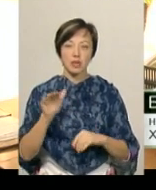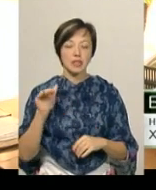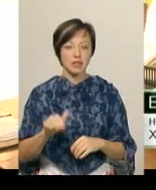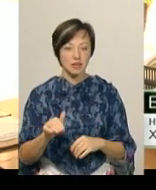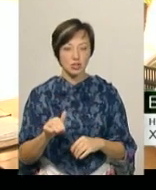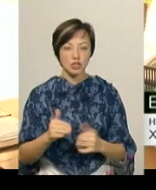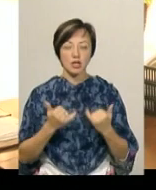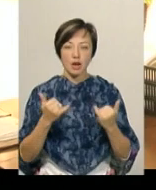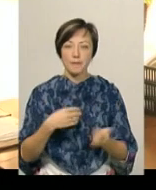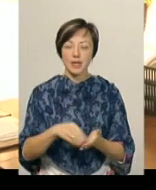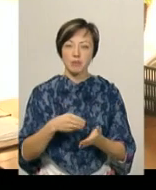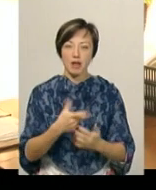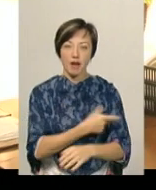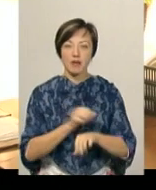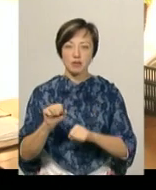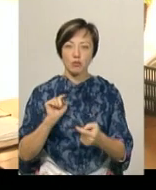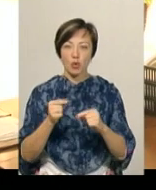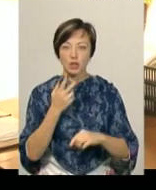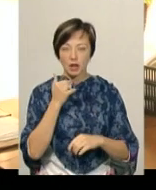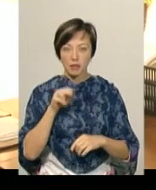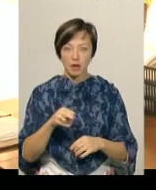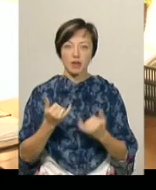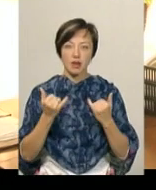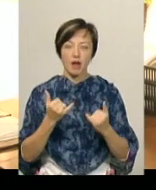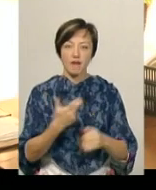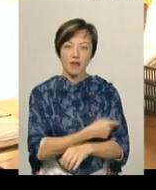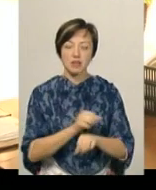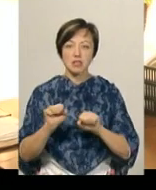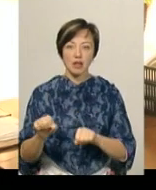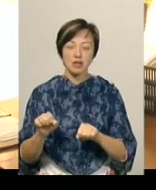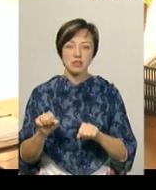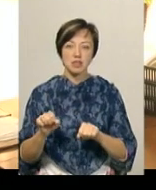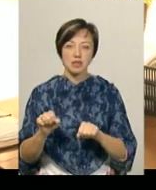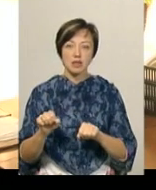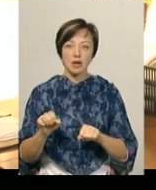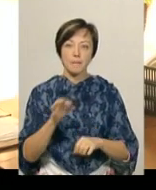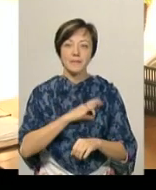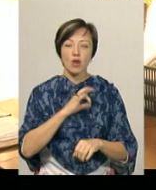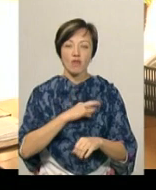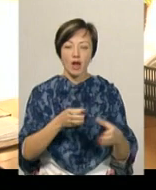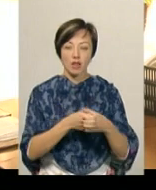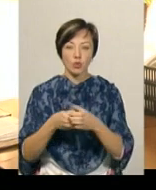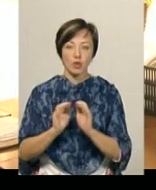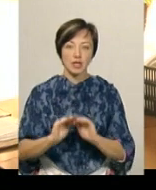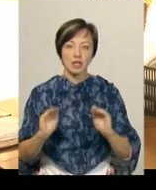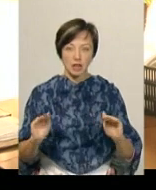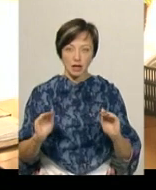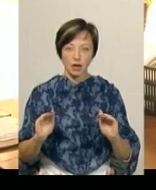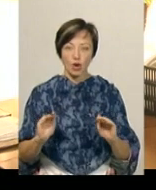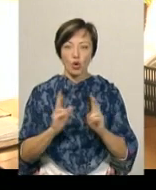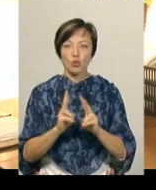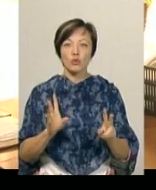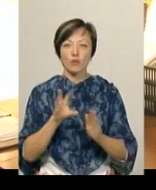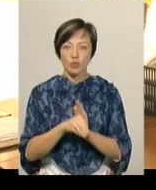тисяч для придбання вакцини проти грипу, для вакцинації пільгових категорій дітей. Хто